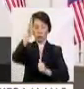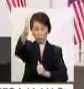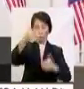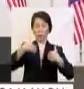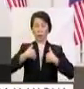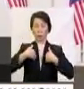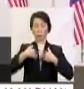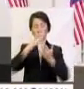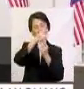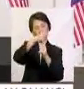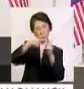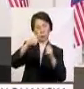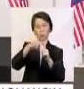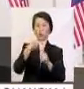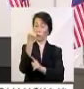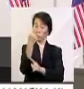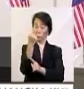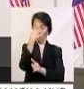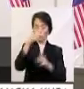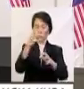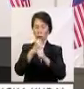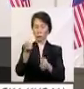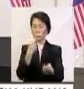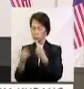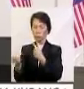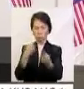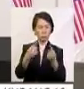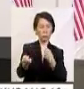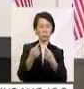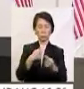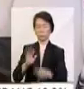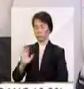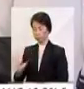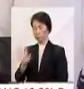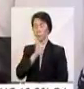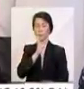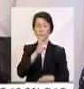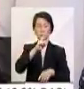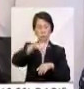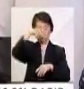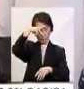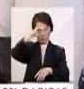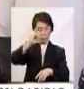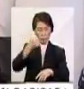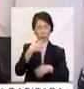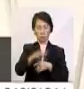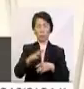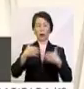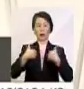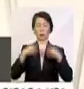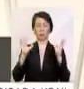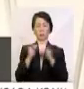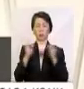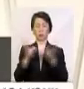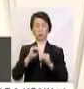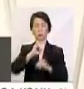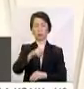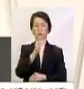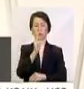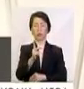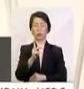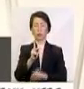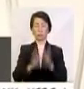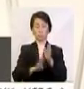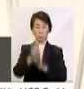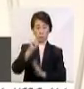diadakan pertengahan November ini bagi mendapatkan maklum malas. Beliau menyatakan demikian di Putrajaya selepas memperungsikan mesyuarat jawatankuasa